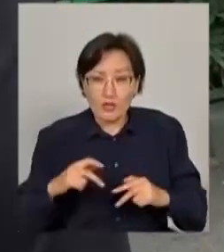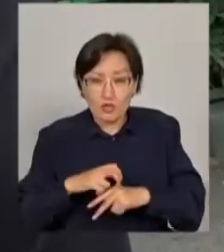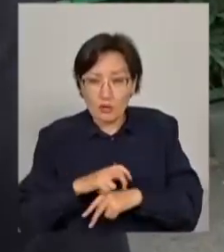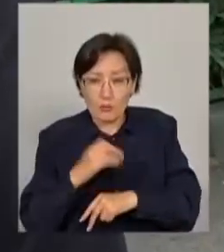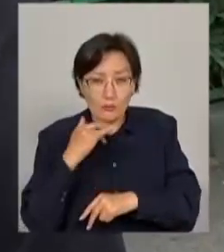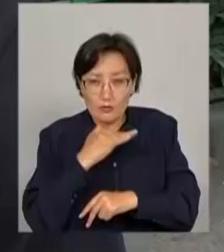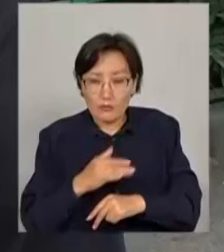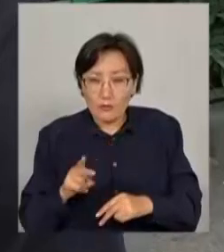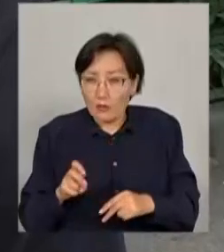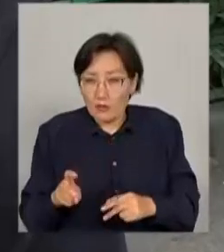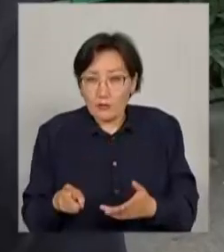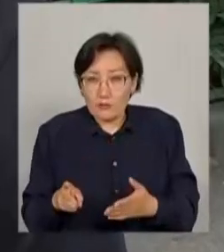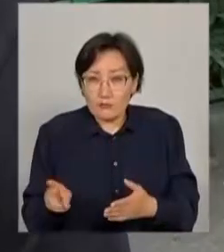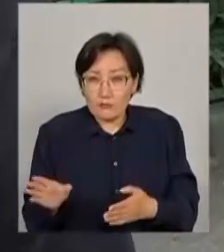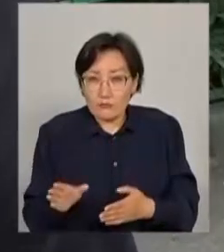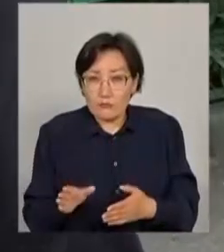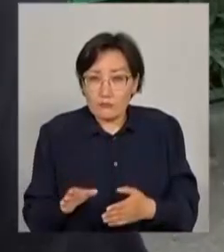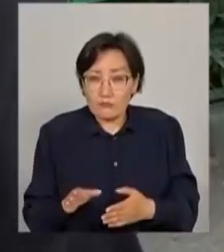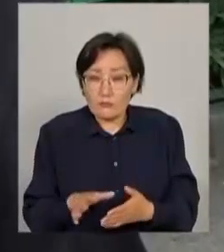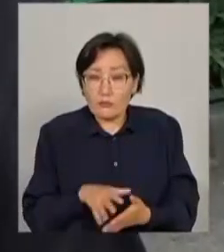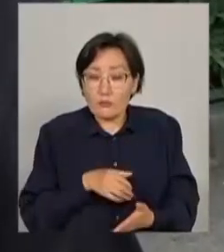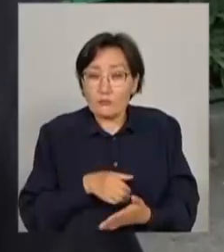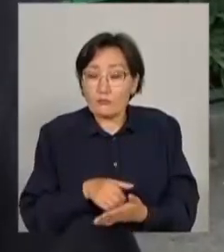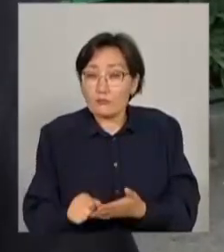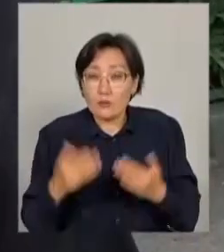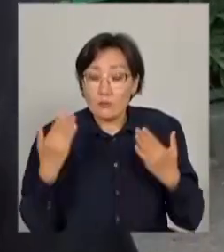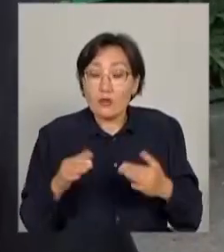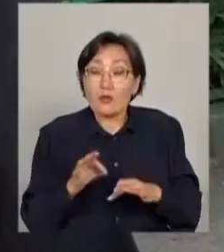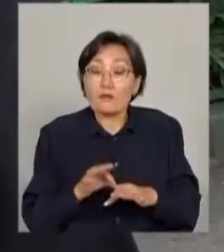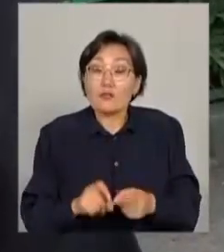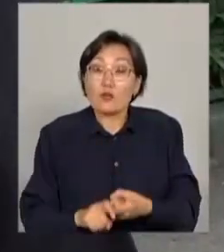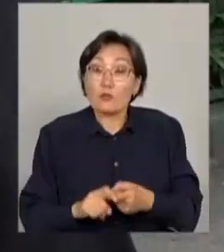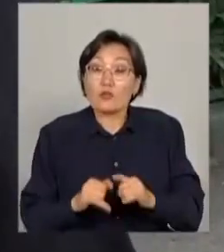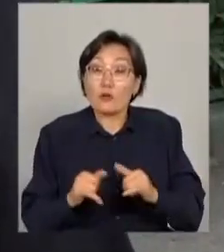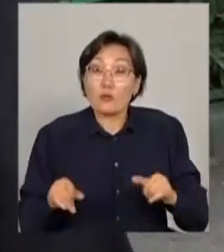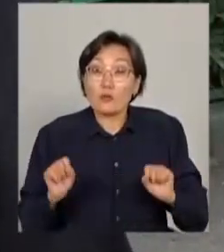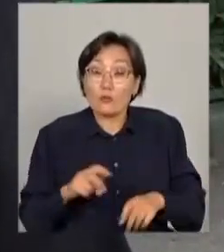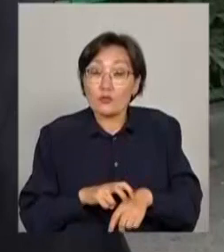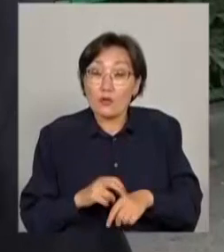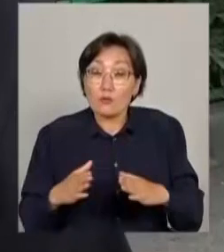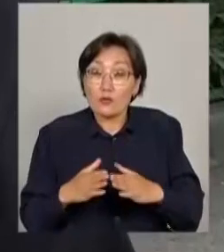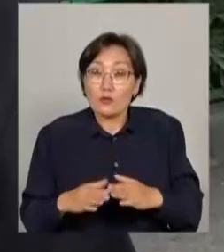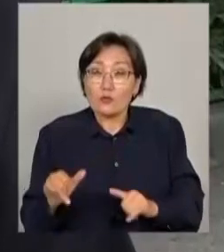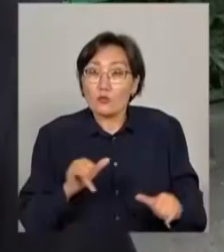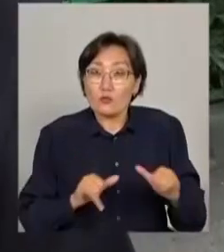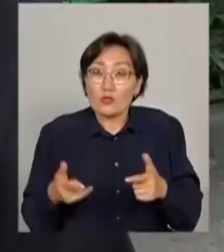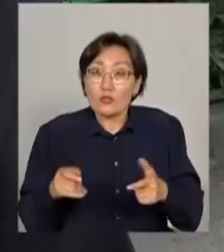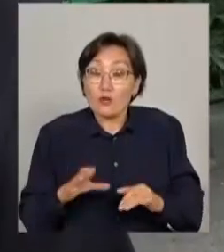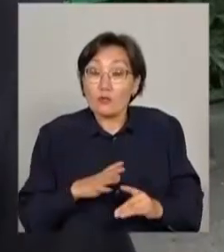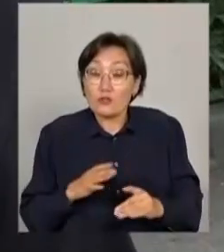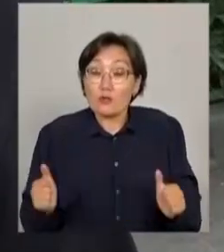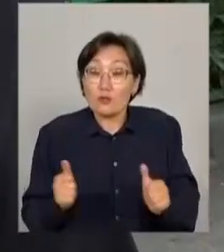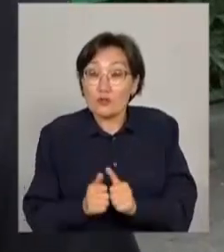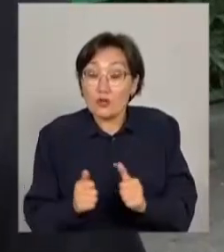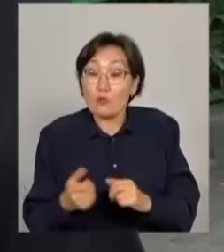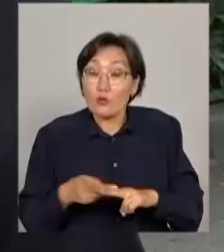Олардан қайтып құтылатынымызды білмеймін. Оның үстіне инфекция таратама деп те қорқамыз. Себебі олардың біздің үйге дейін қайда жүргені белгісіз ғой. Көршілерімізді